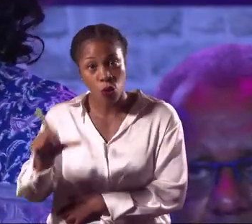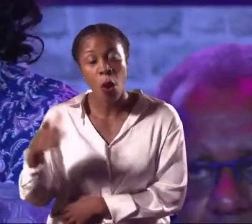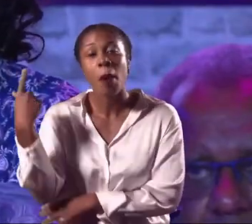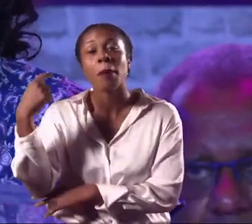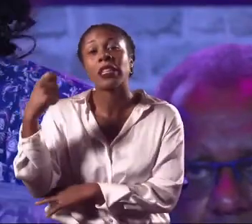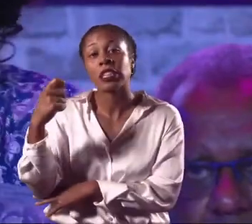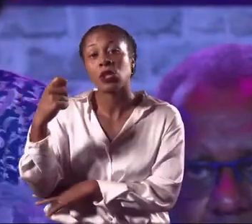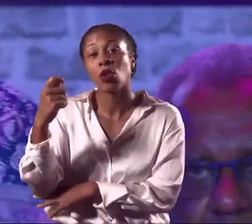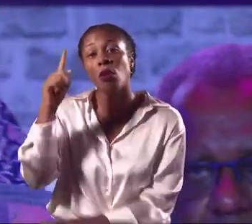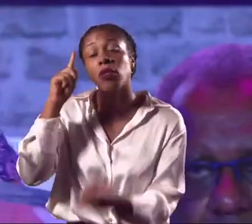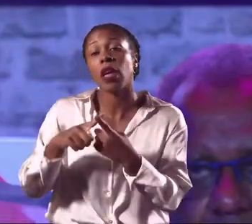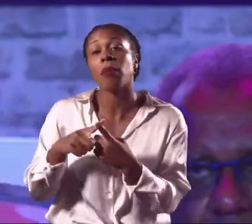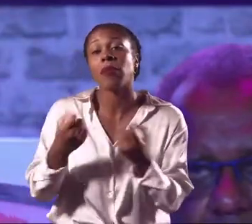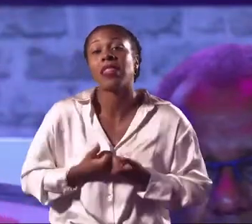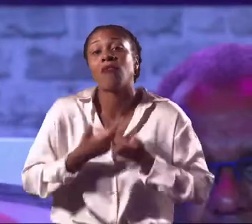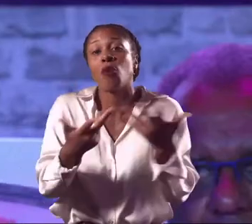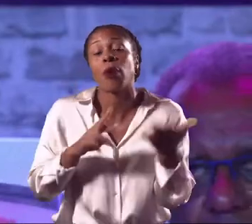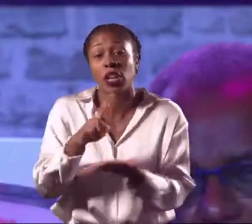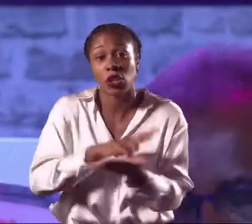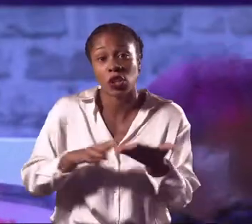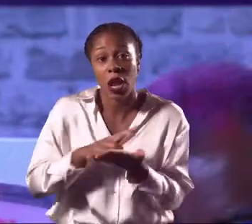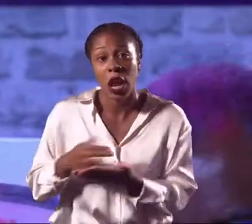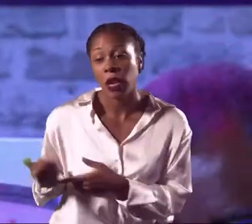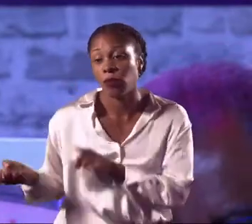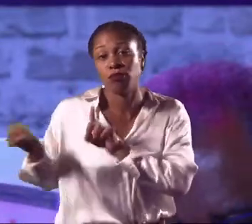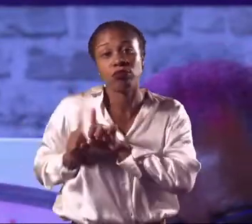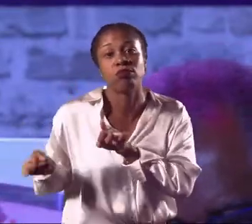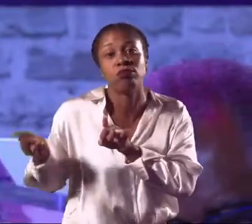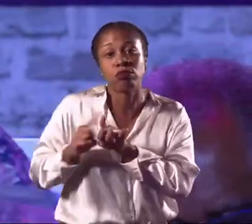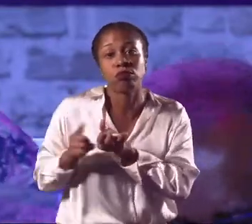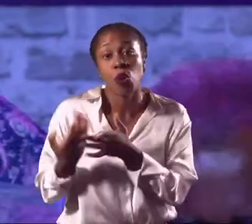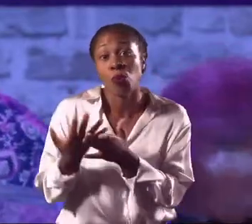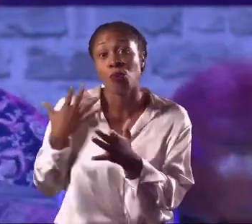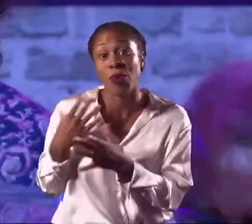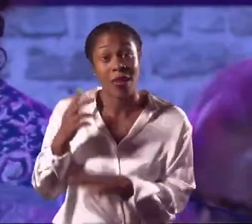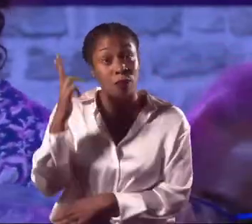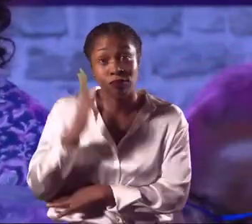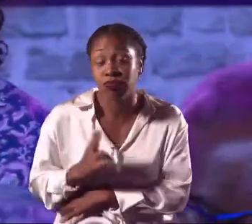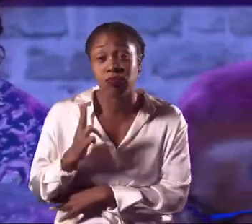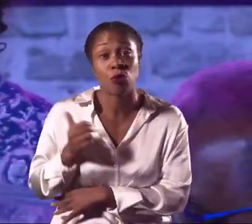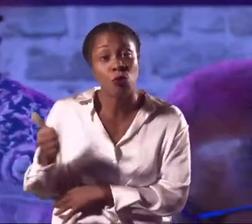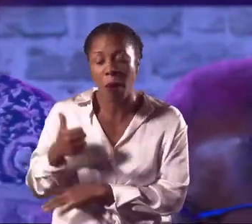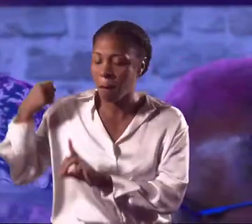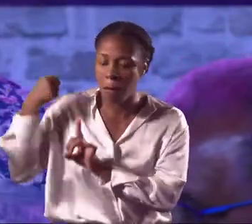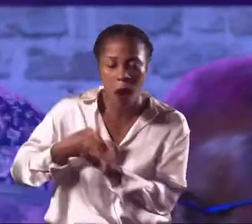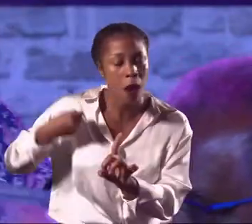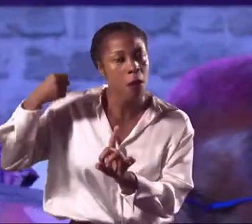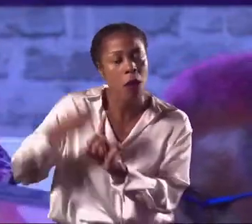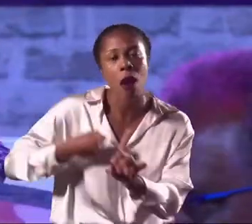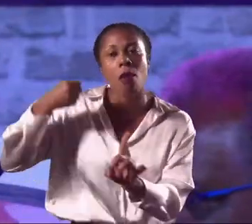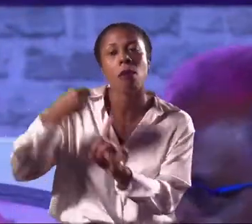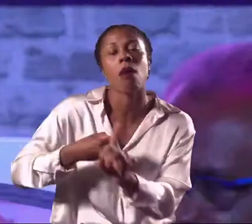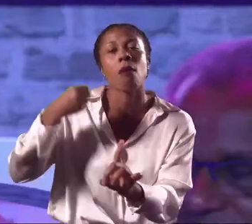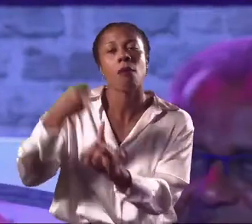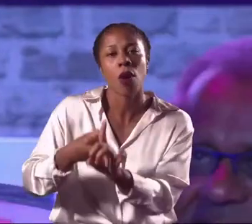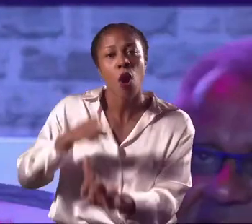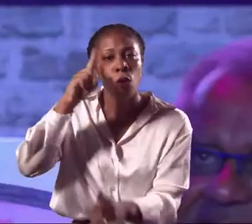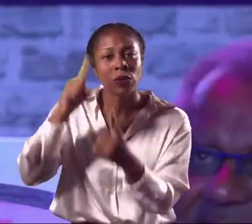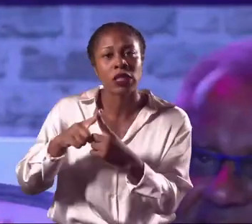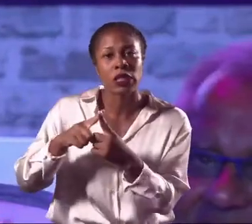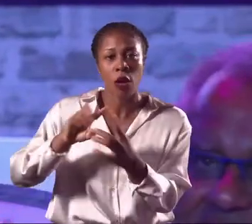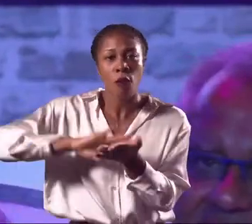développement régional et qui n'a eu de cesse à nos côtés depuis le début de notre mandat de se battre pour défendre des